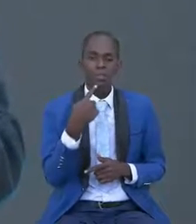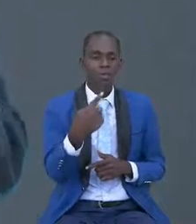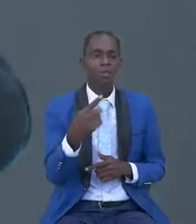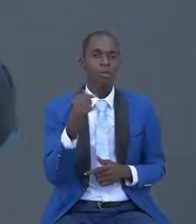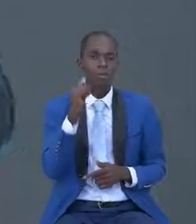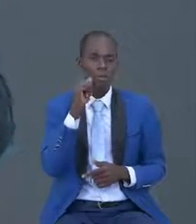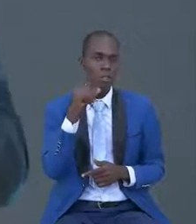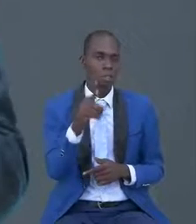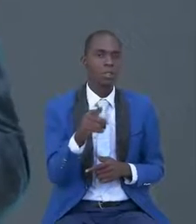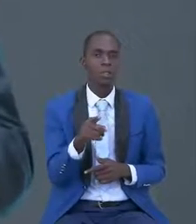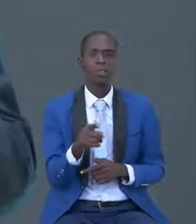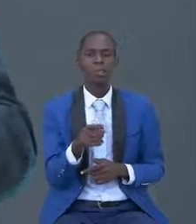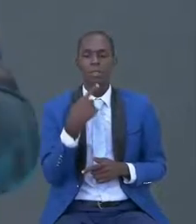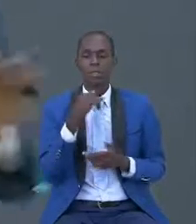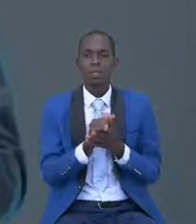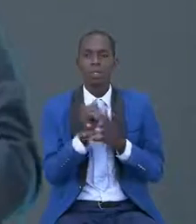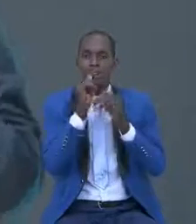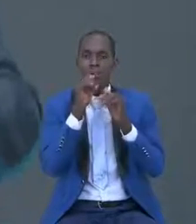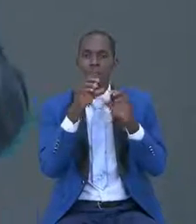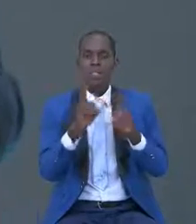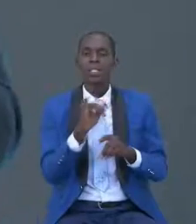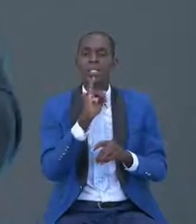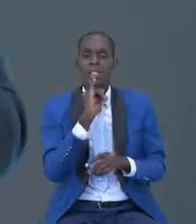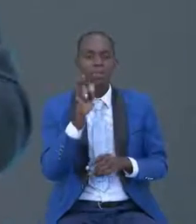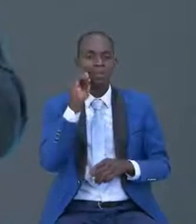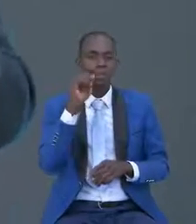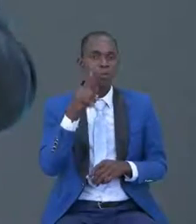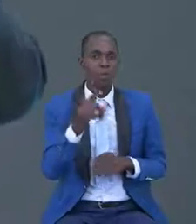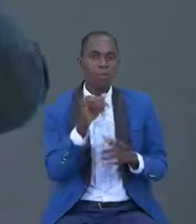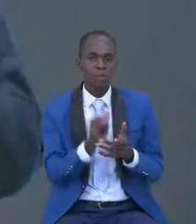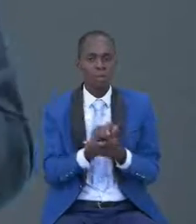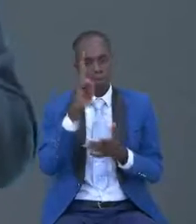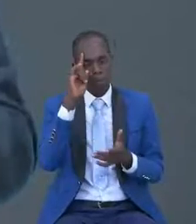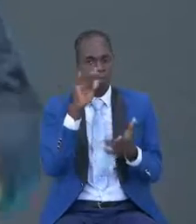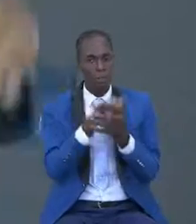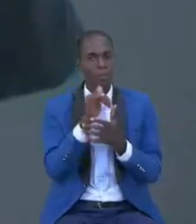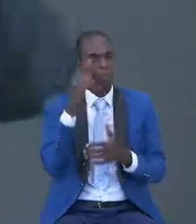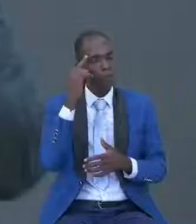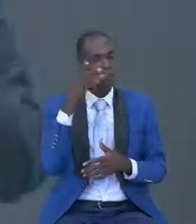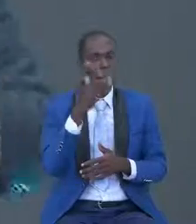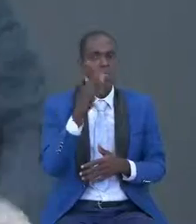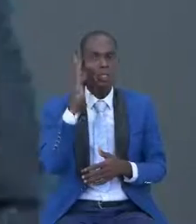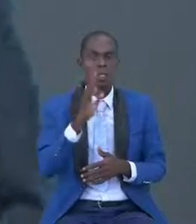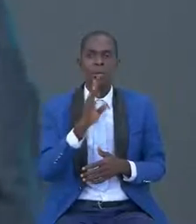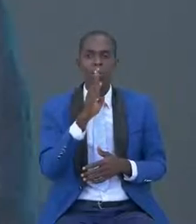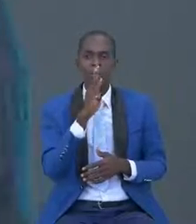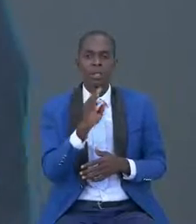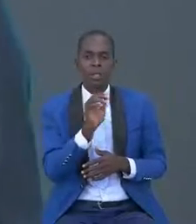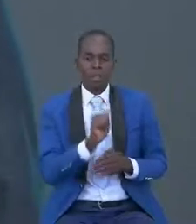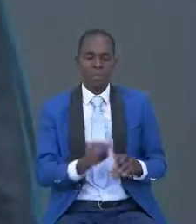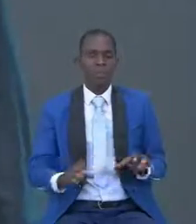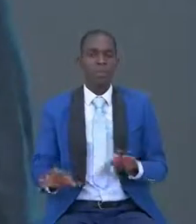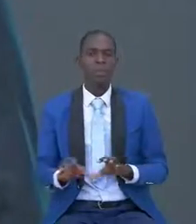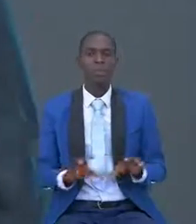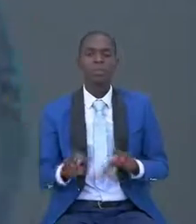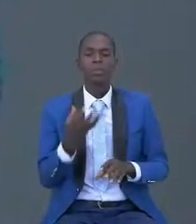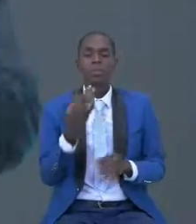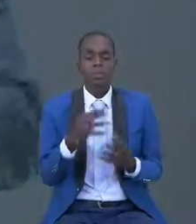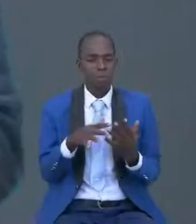cru, heureuse celle qui a cru, parce que les choses qui lui ont été dites de la part du